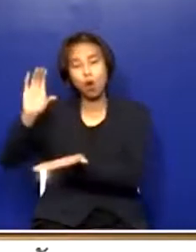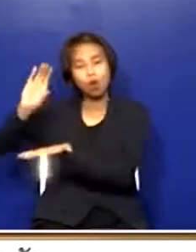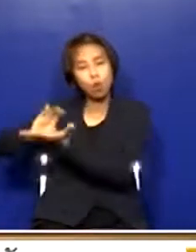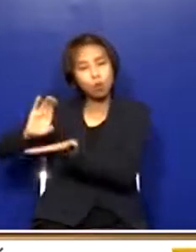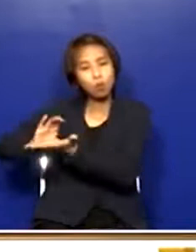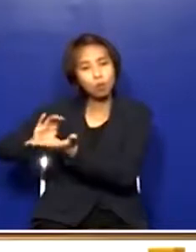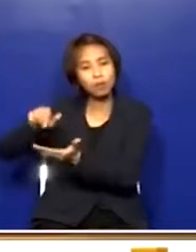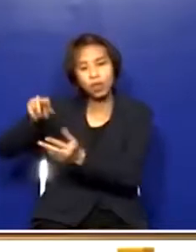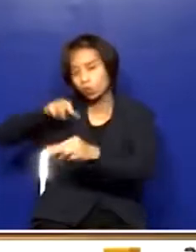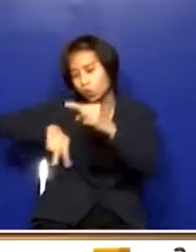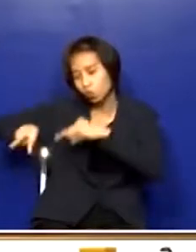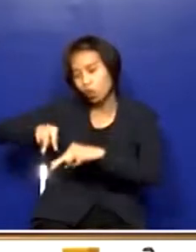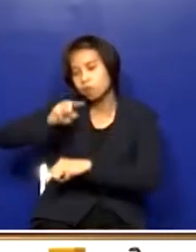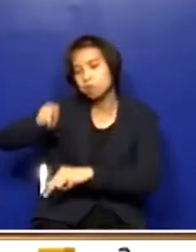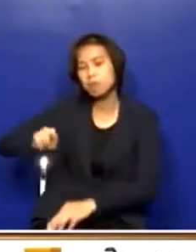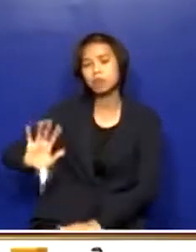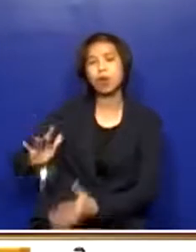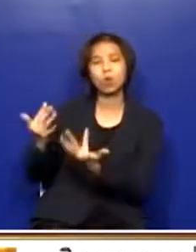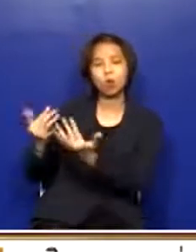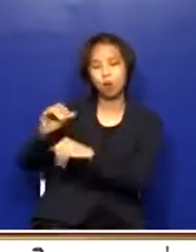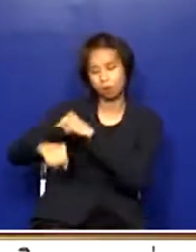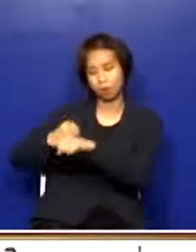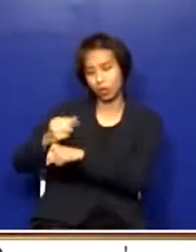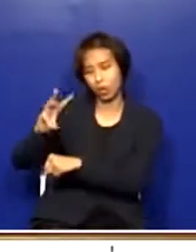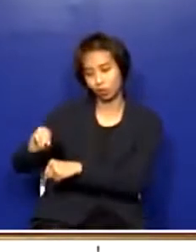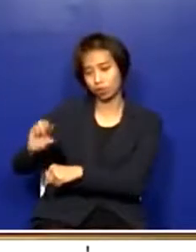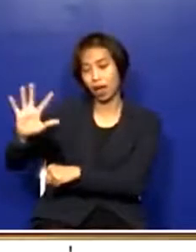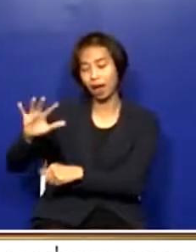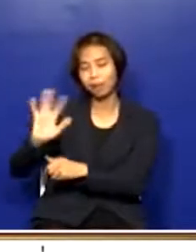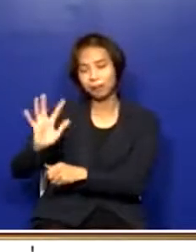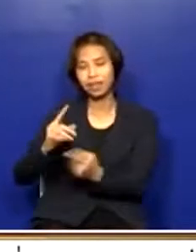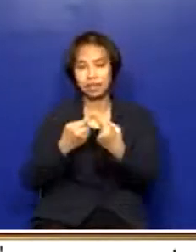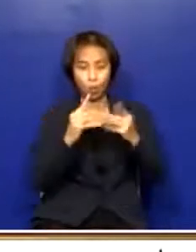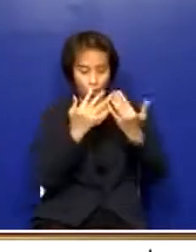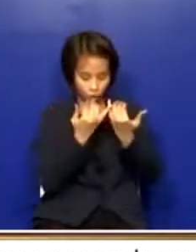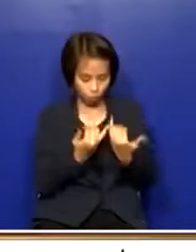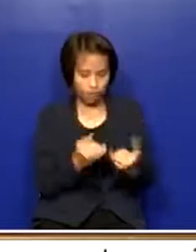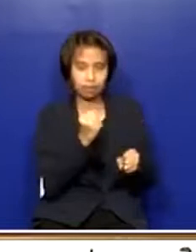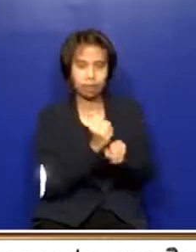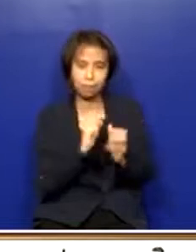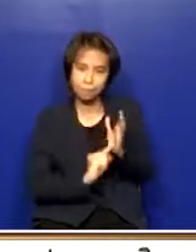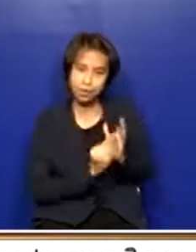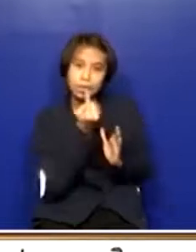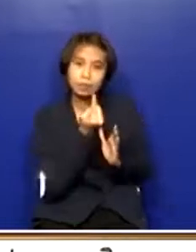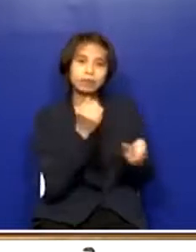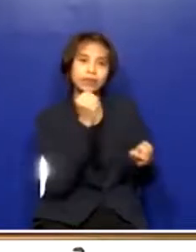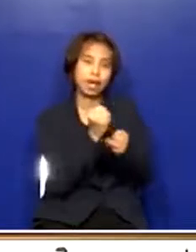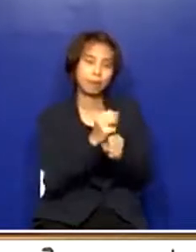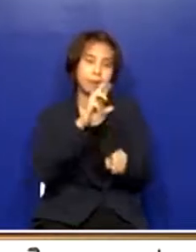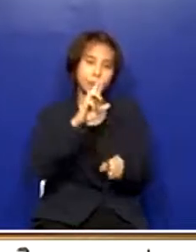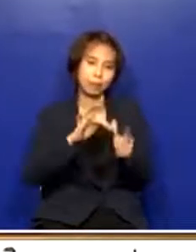เดินสำรวดชื่ต้มาเกอประมาณปี 6-5 นะครับแต่สิ่ทเราจะทำได้เลยคอ reconstructing Wickแล้วก